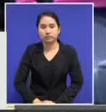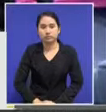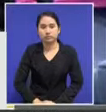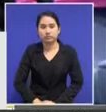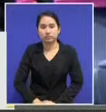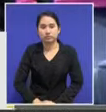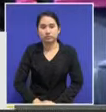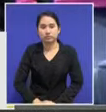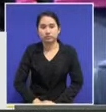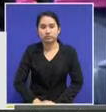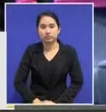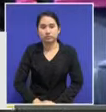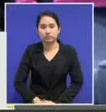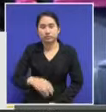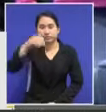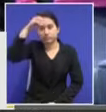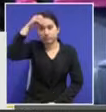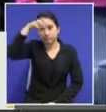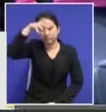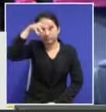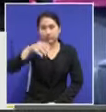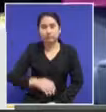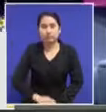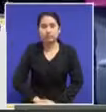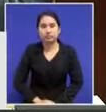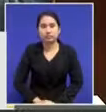์นายธนาธรจึงรุ่งเรืองกิจครับ